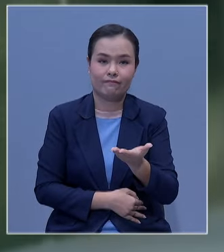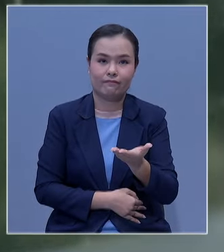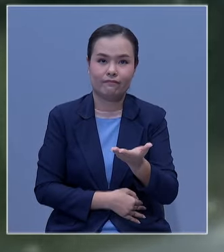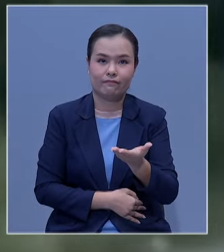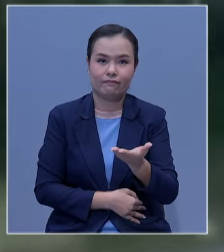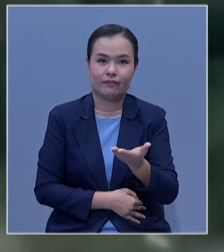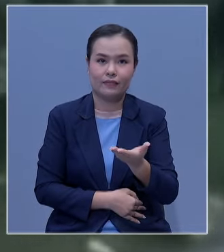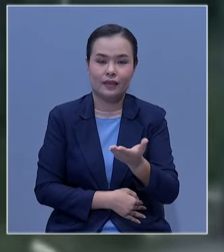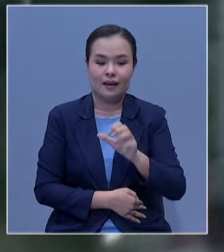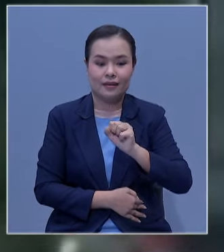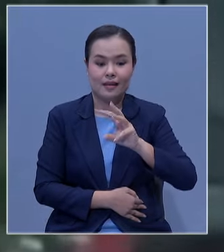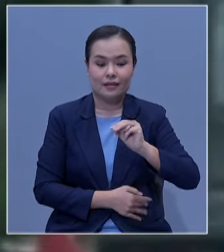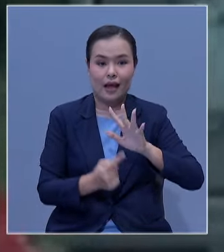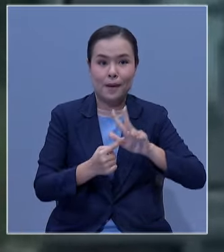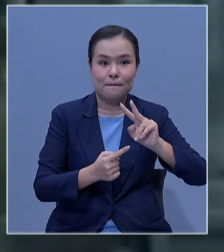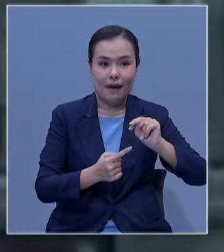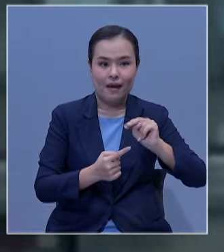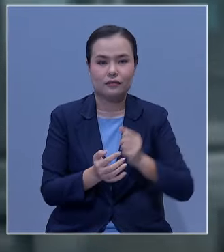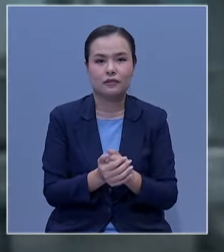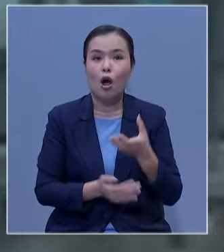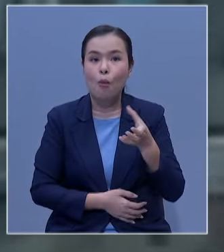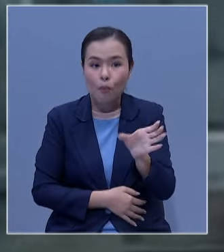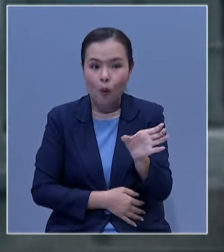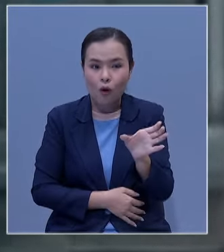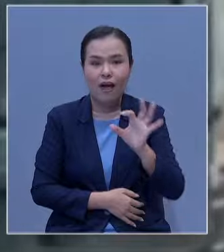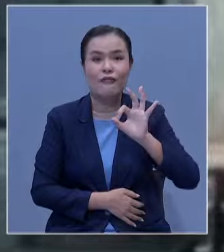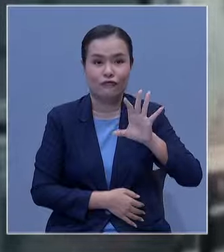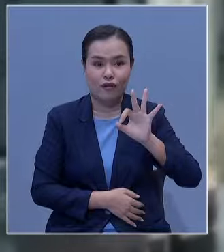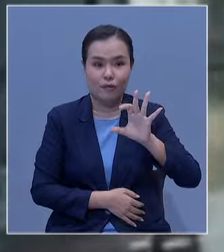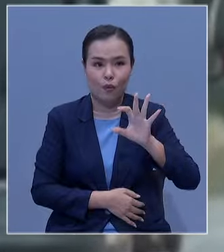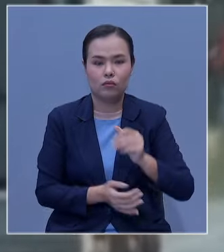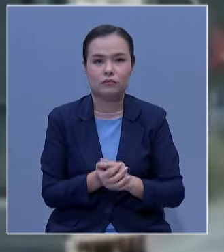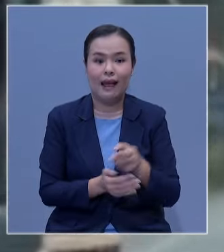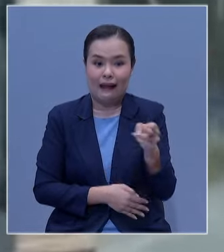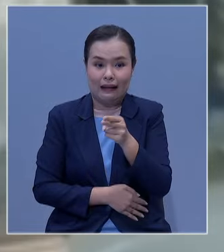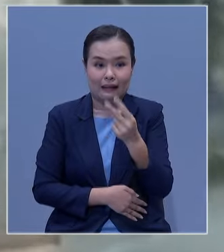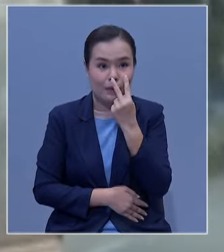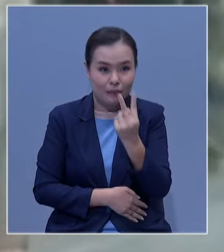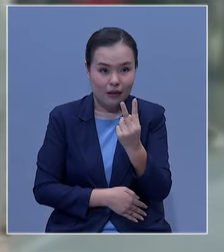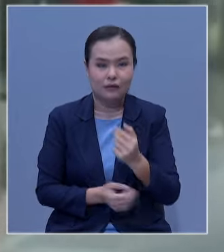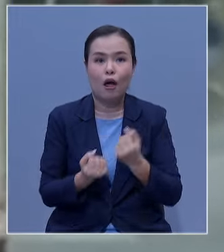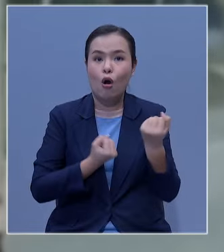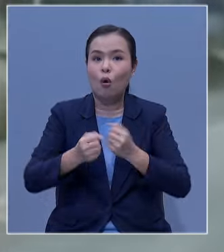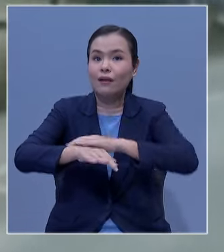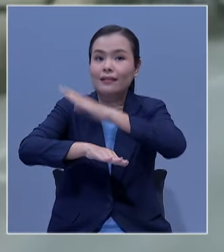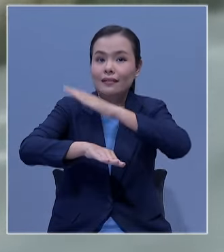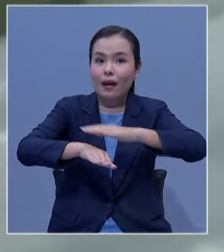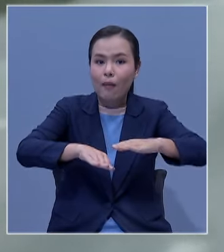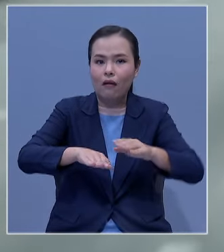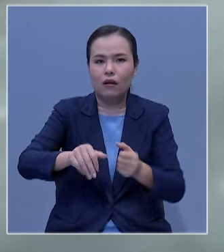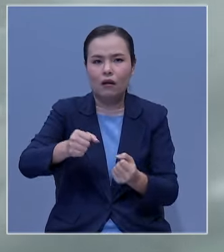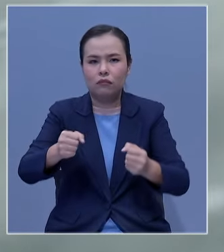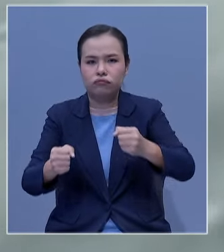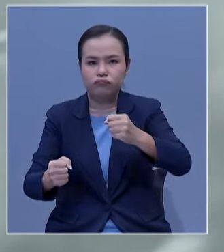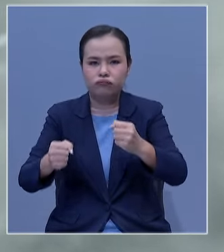ของคุณสมานจันเท้านะครับนำมาโพสต์ใน Facebook จากในคลิปเนี้ยเราจะเห็นนะครับว่ารถกระบะคันนี้ขับสาย